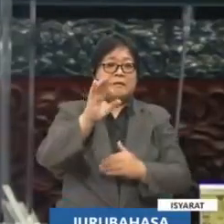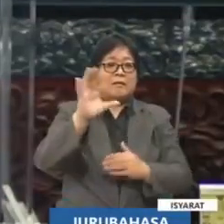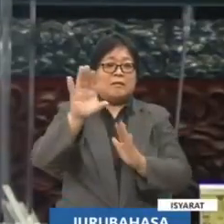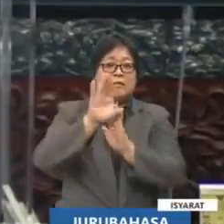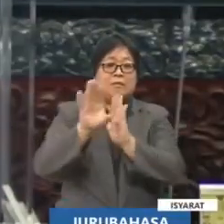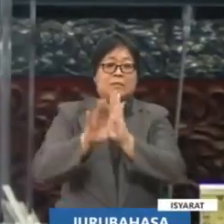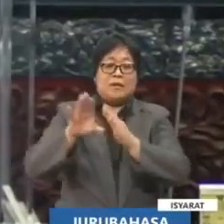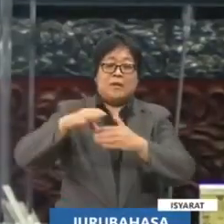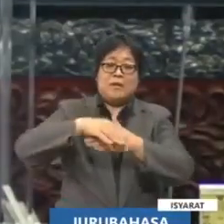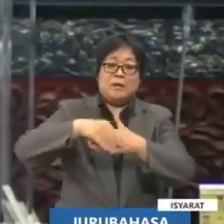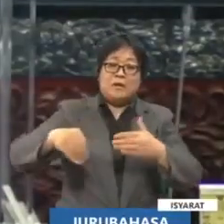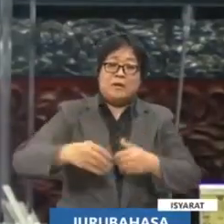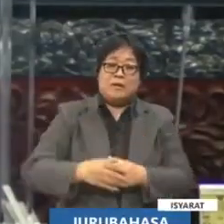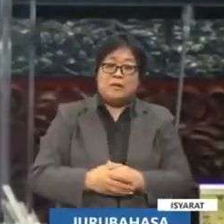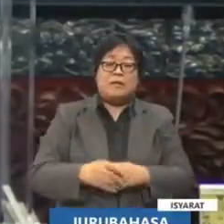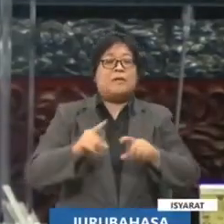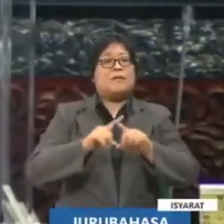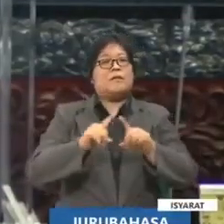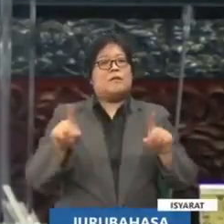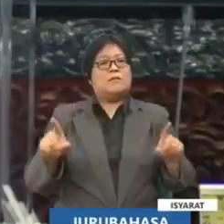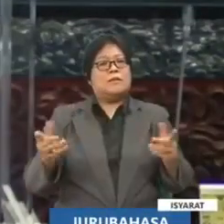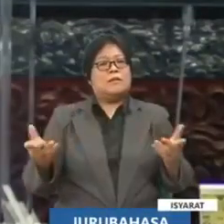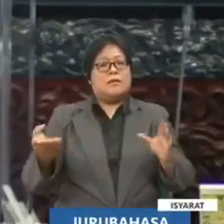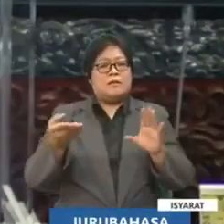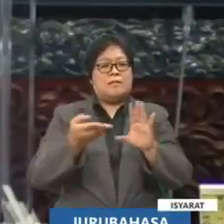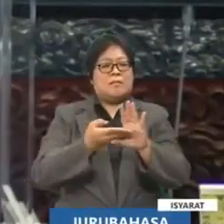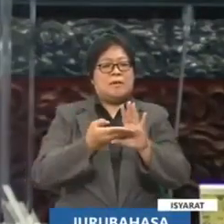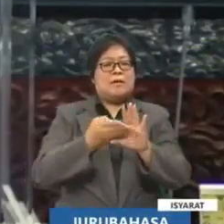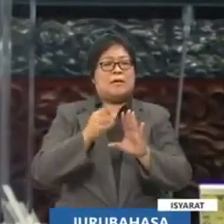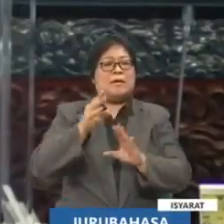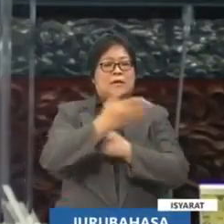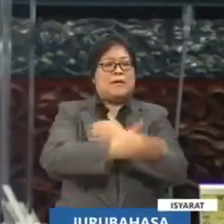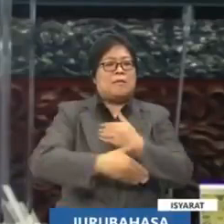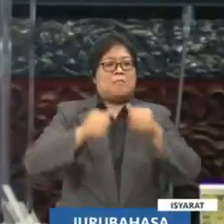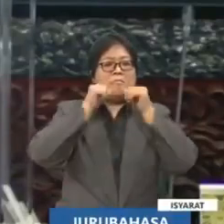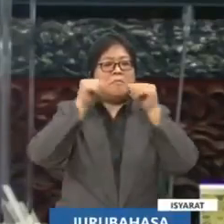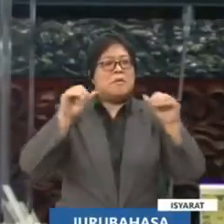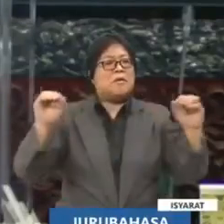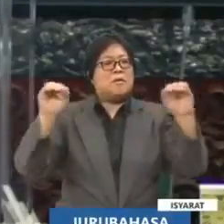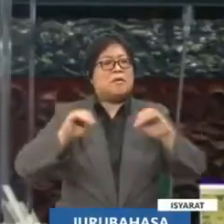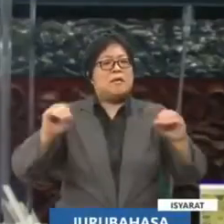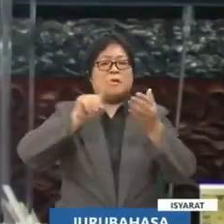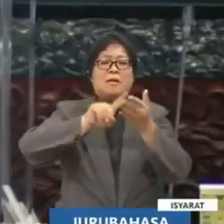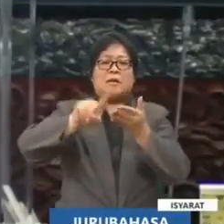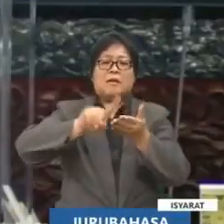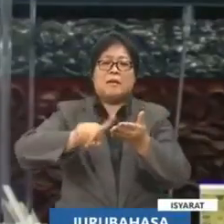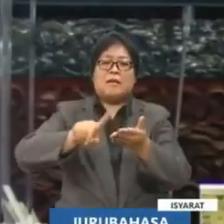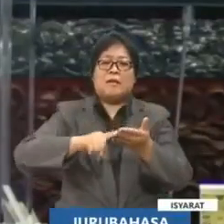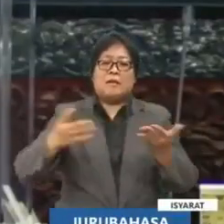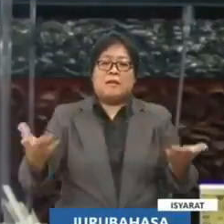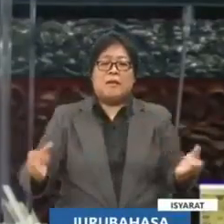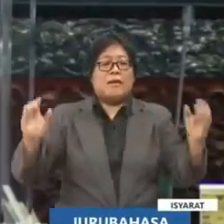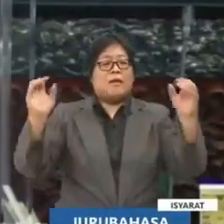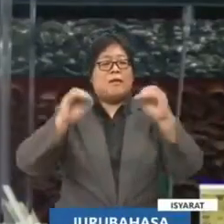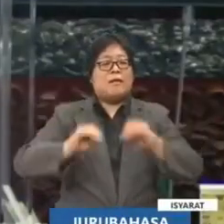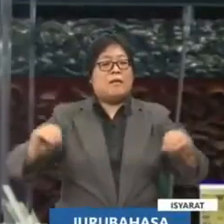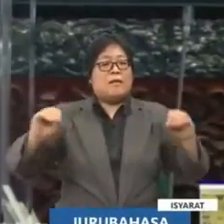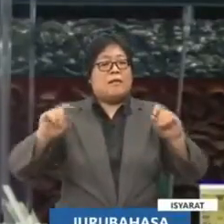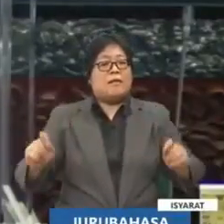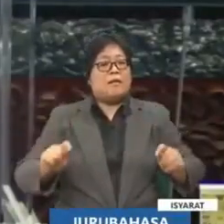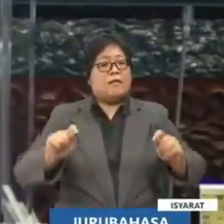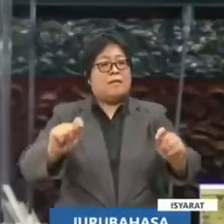ringgit. Tetapi Bank Negara berikan kenyataan umum, tidak ada siasatan, tidak ada tindakan